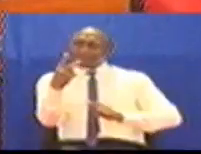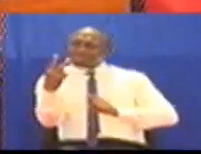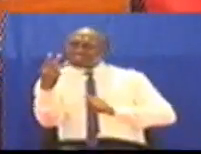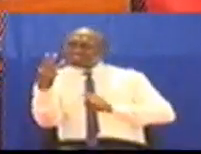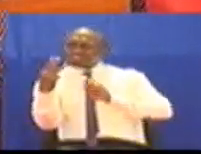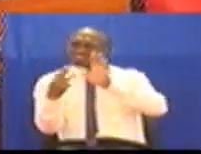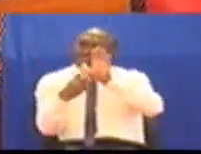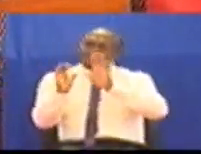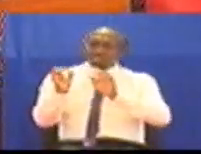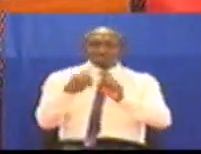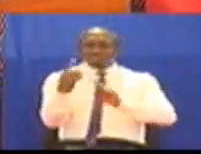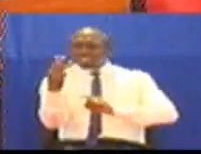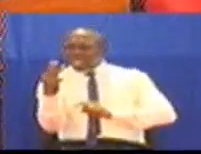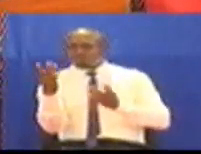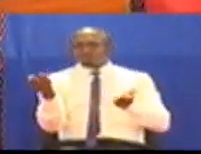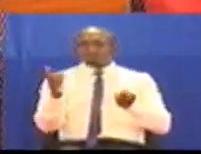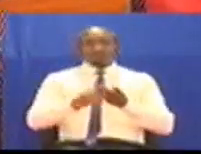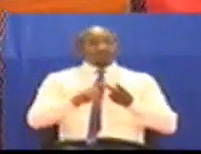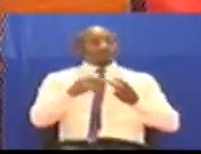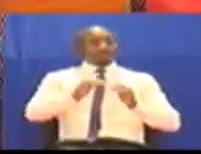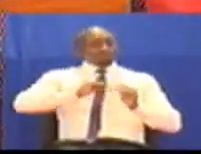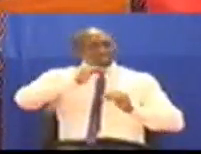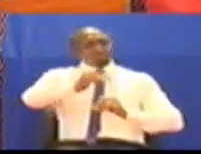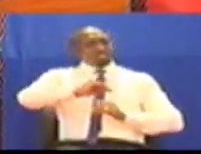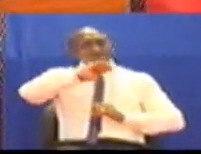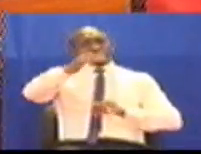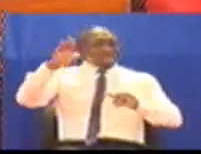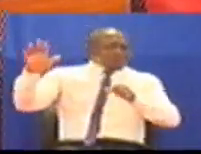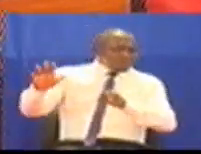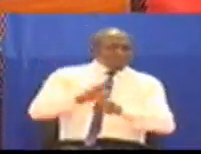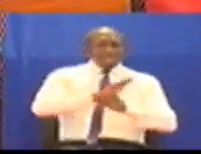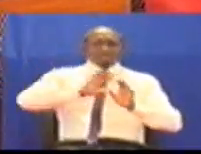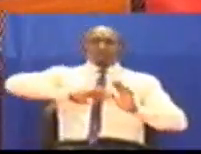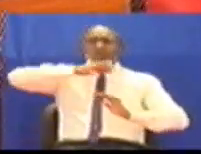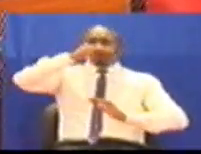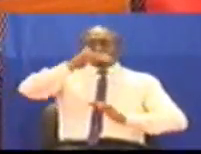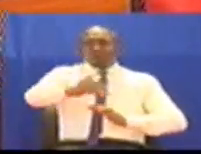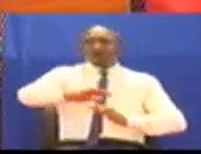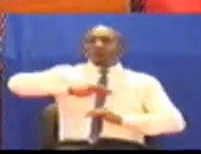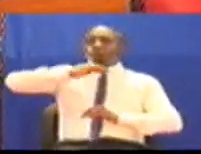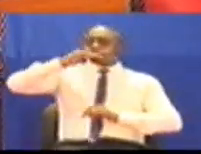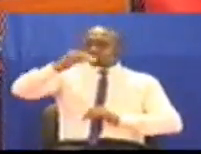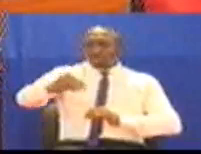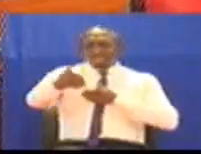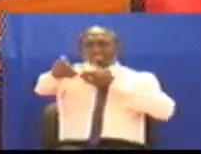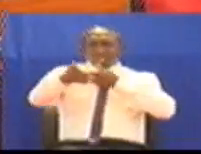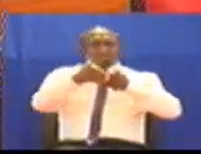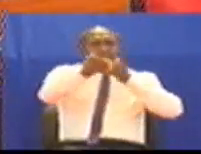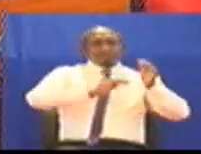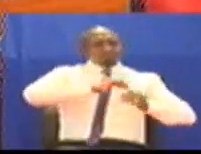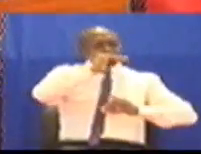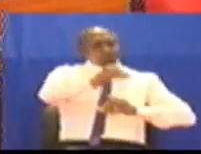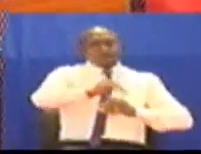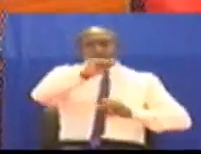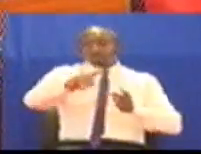280, 200, 300, lakini mabumps yamekuwa mengi, matuta ni makubwa, yamekuwa karibu karibu kiasi